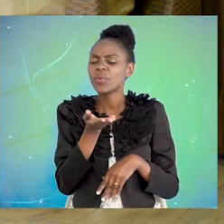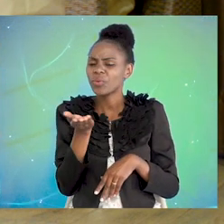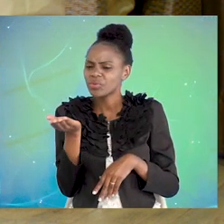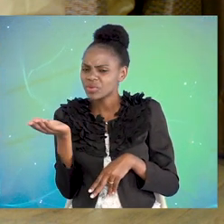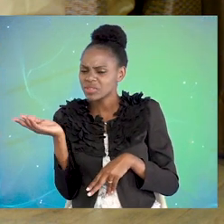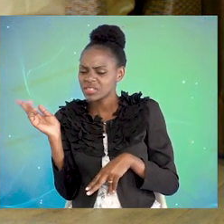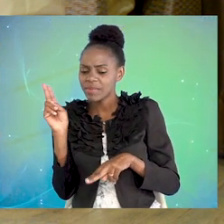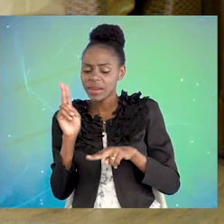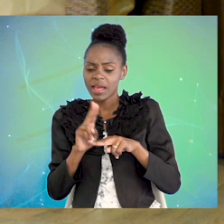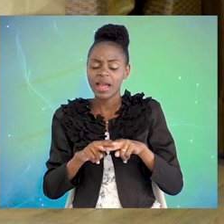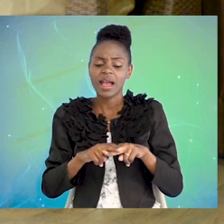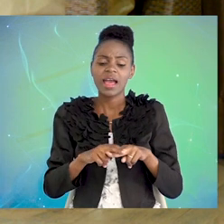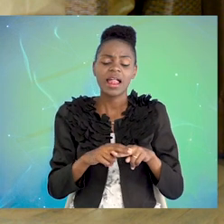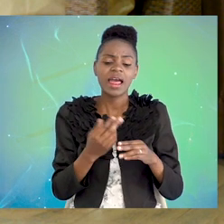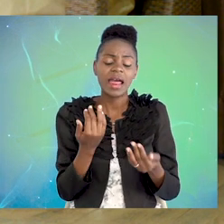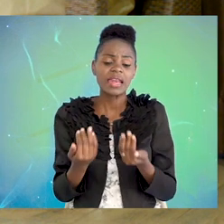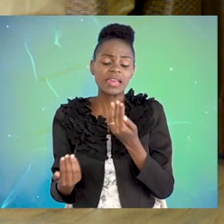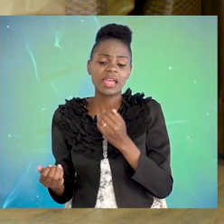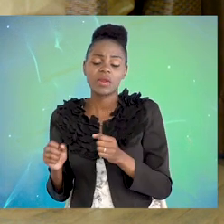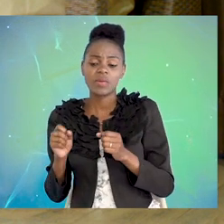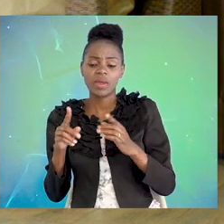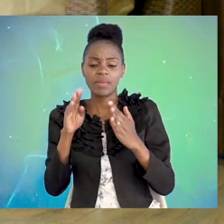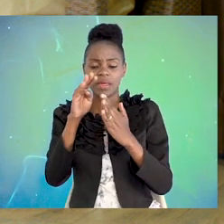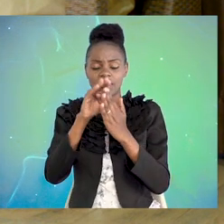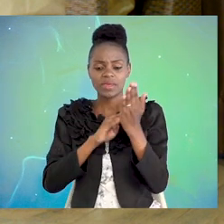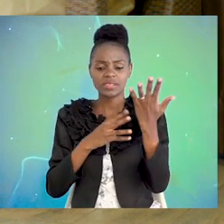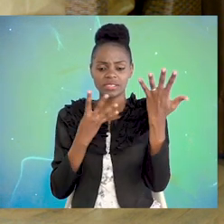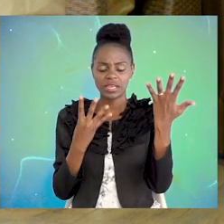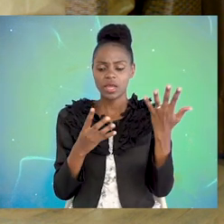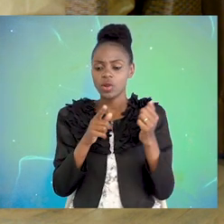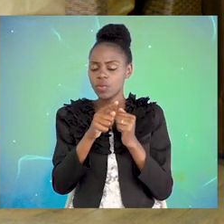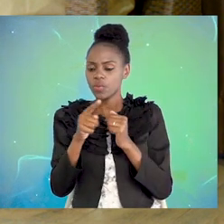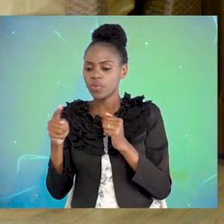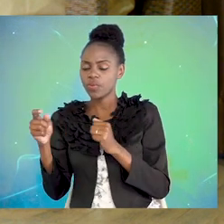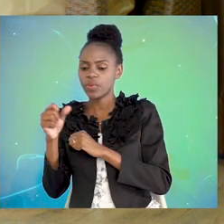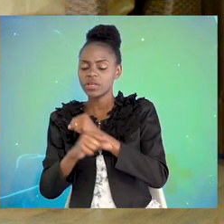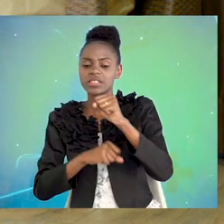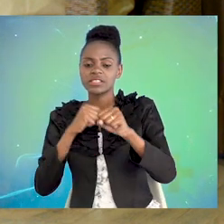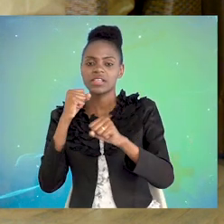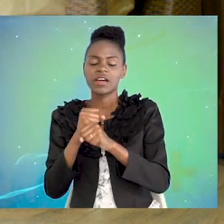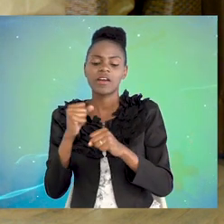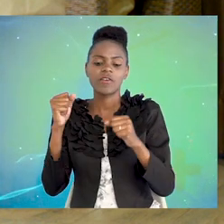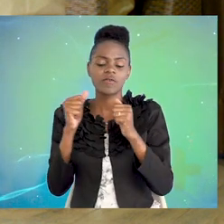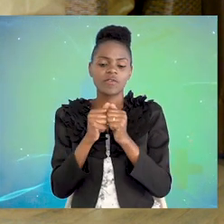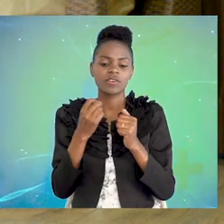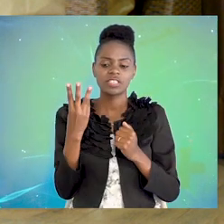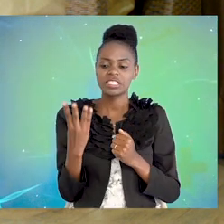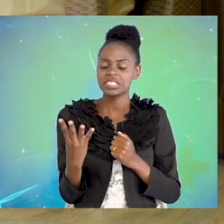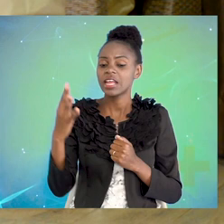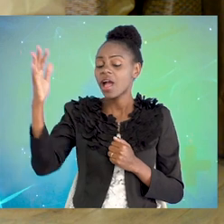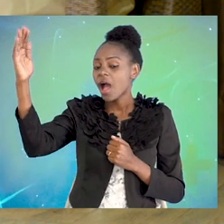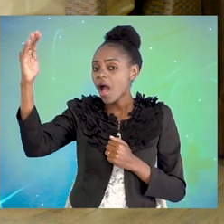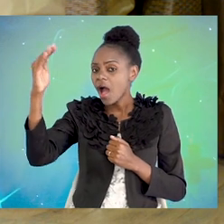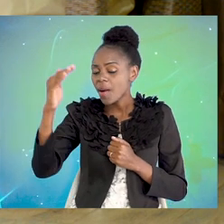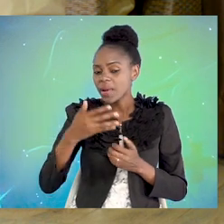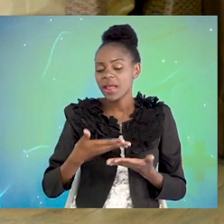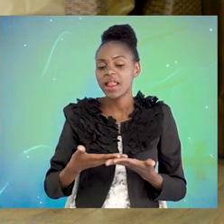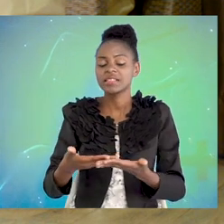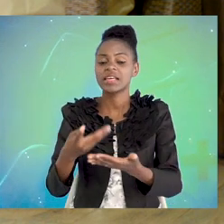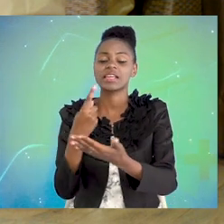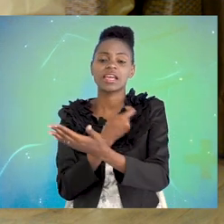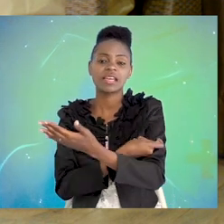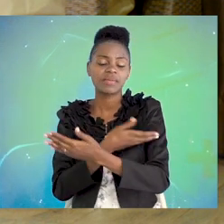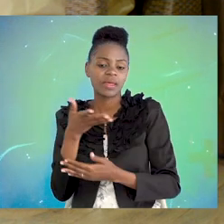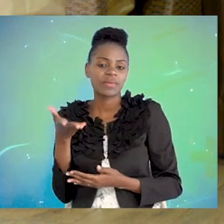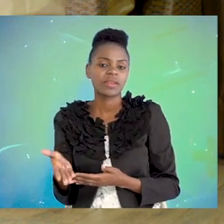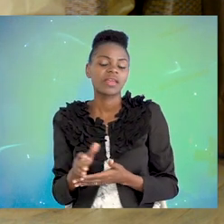amene ali ndi ana awo oyambira 9 months kufika 14 years kuti abwere azalandire kademera amene.